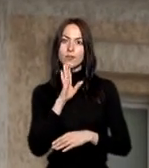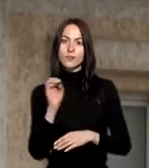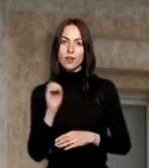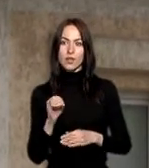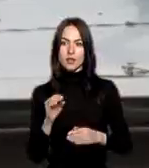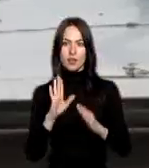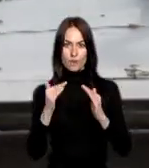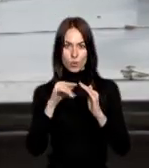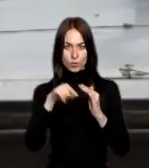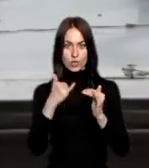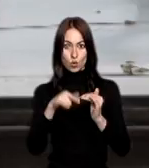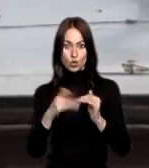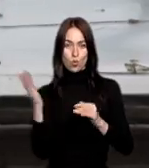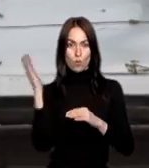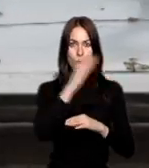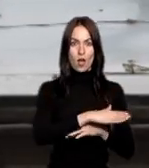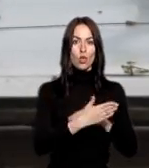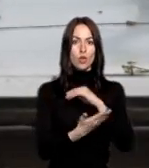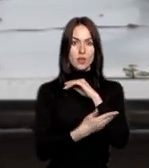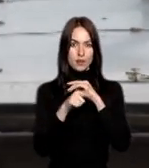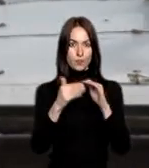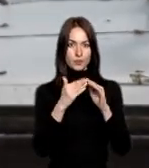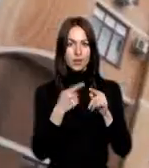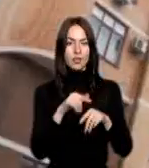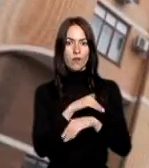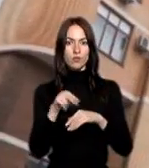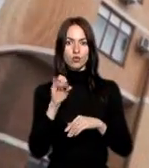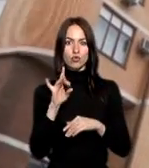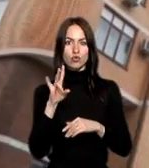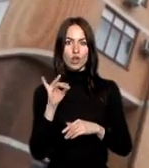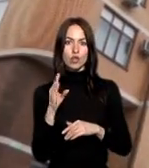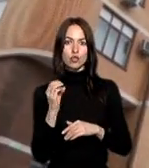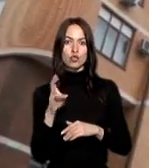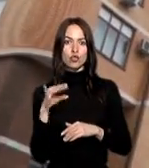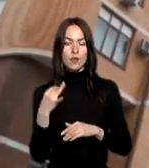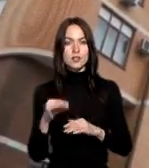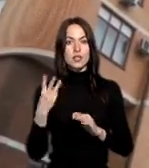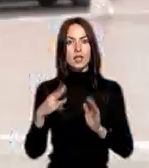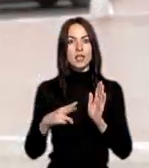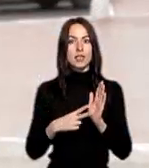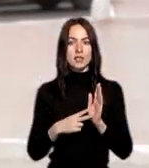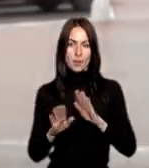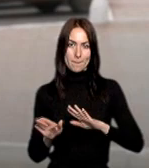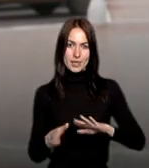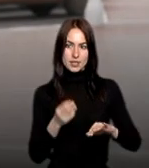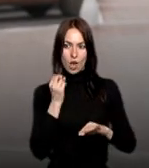у будинку, на який сьогодні впало дерево. Сталося це на вулиці Чернишевській, 37, після обіду.